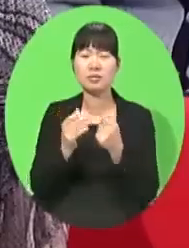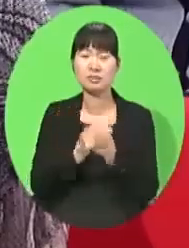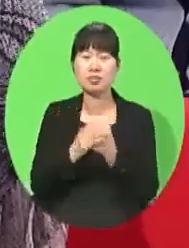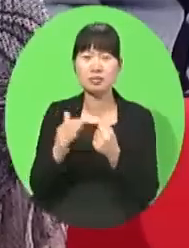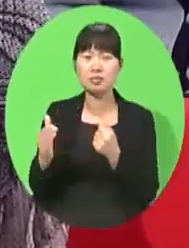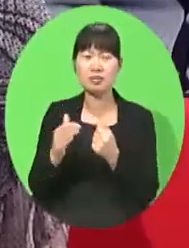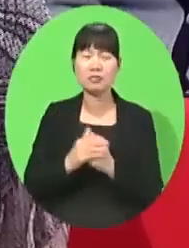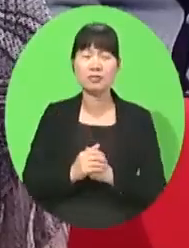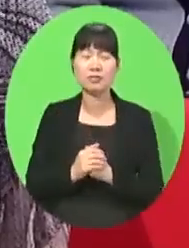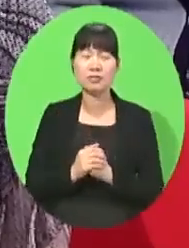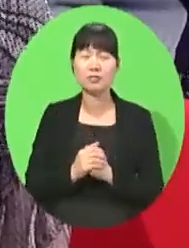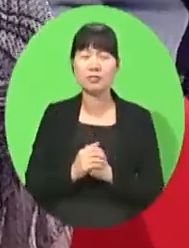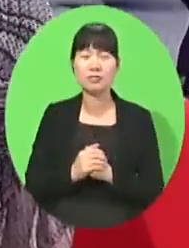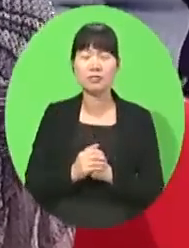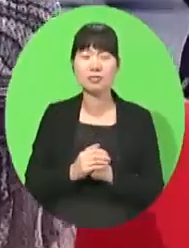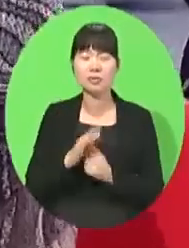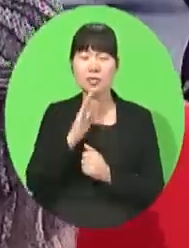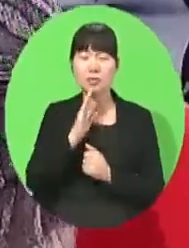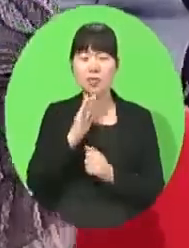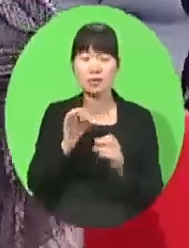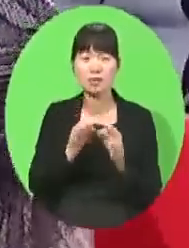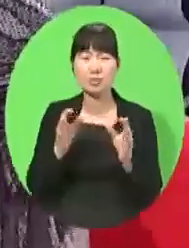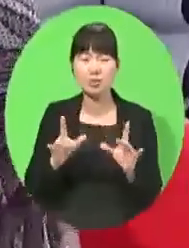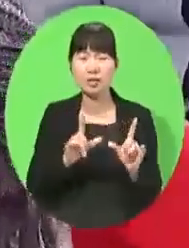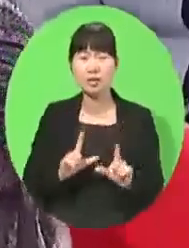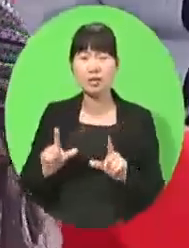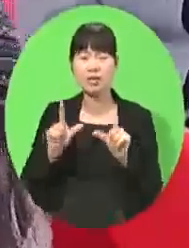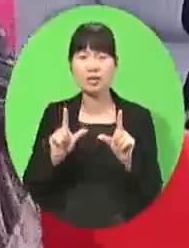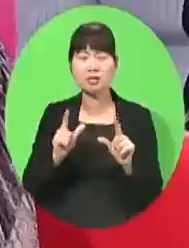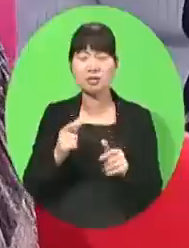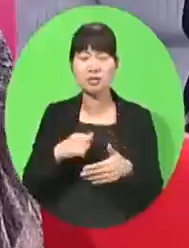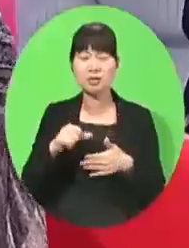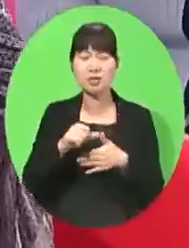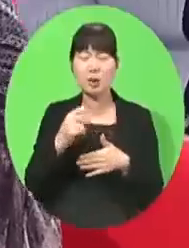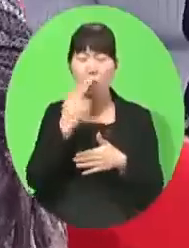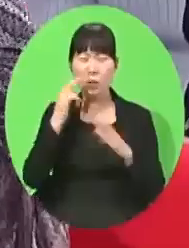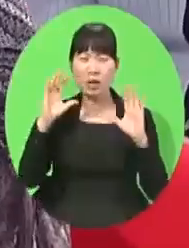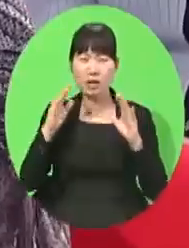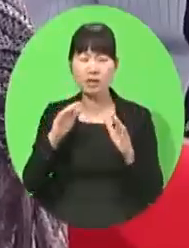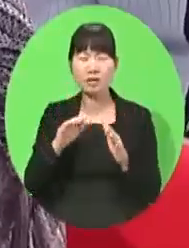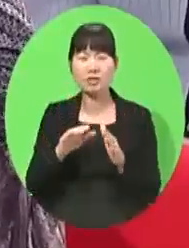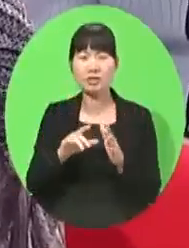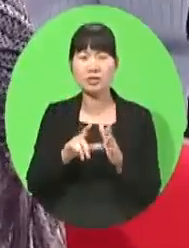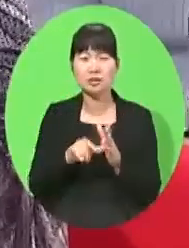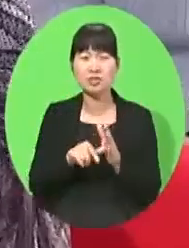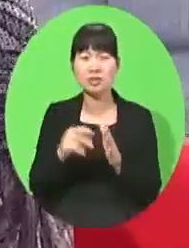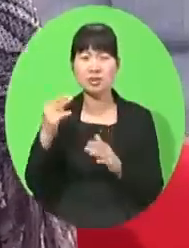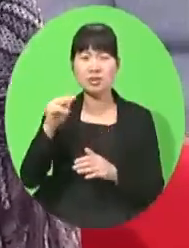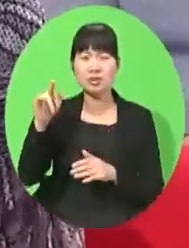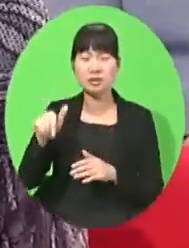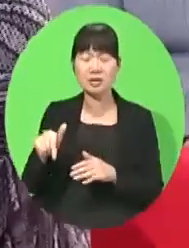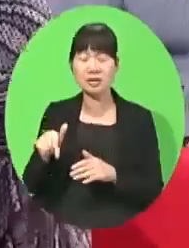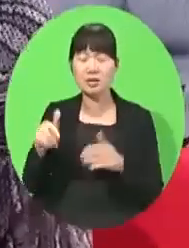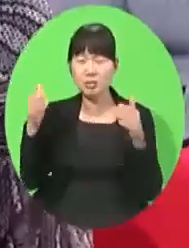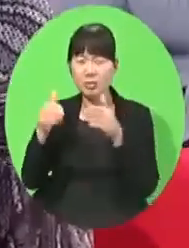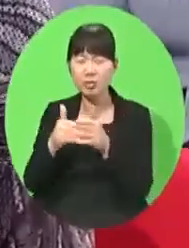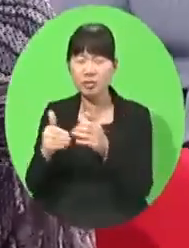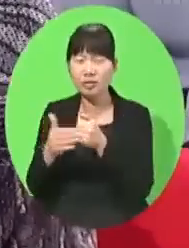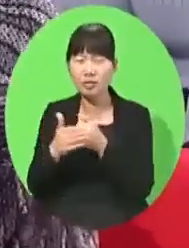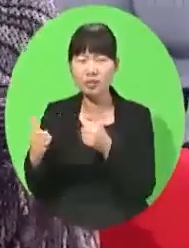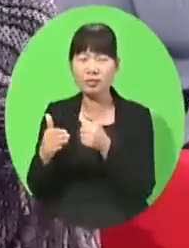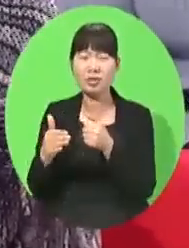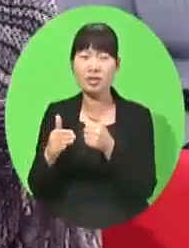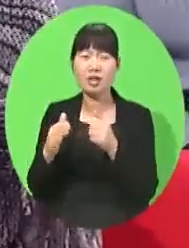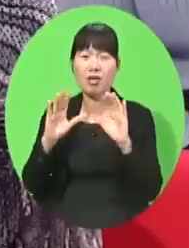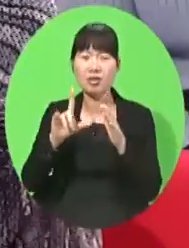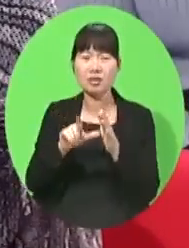때문에 그동안의 시절들, 그러니까 아이의 어린 시절을 틱에 몰두하느라고 그 황금 같은 어린 시절을 그렇죠. 놓친